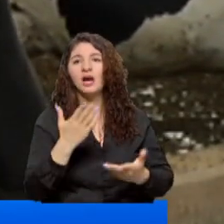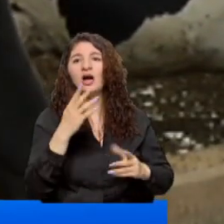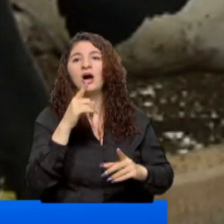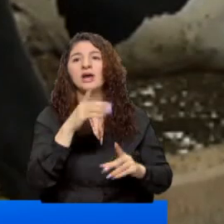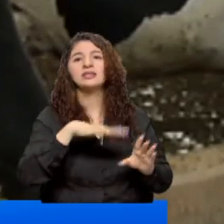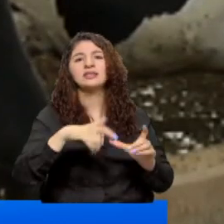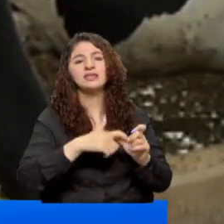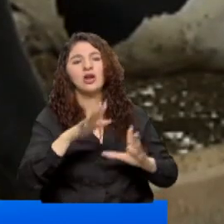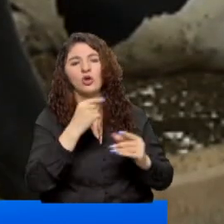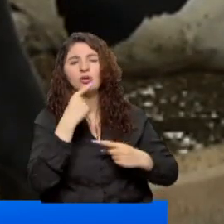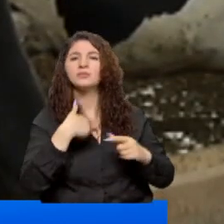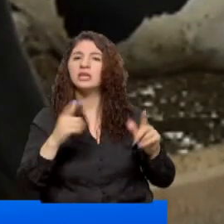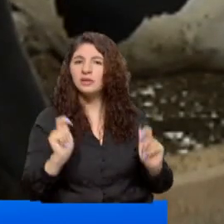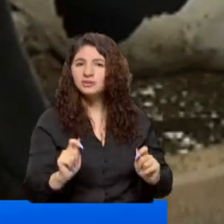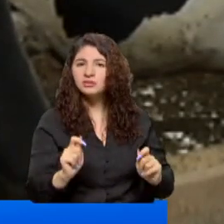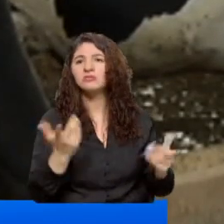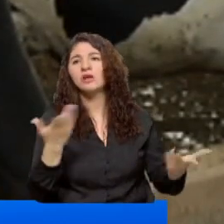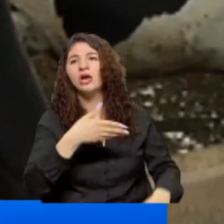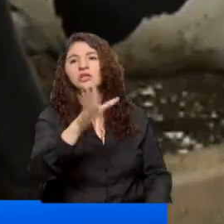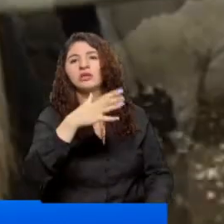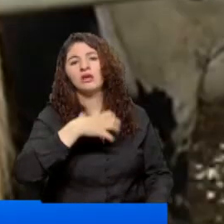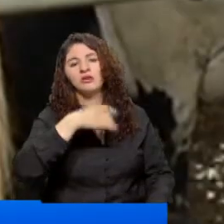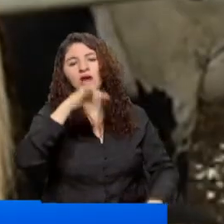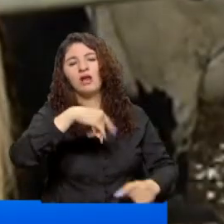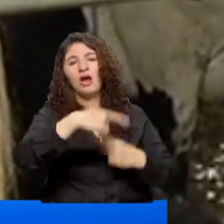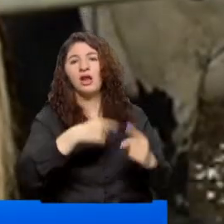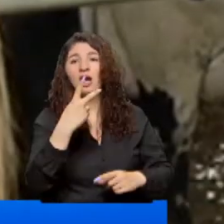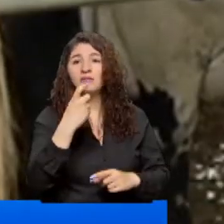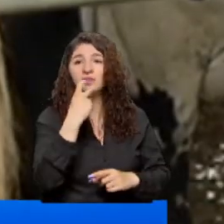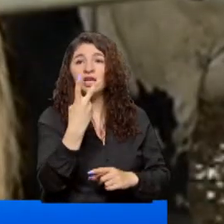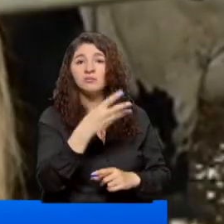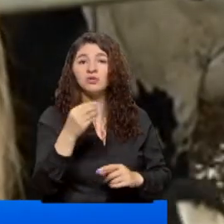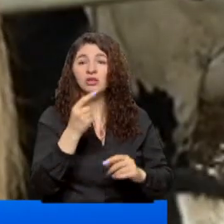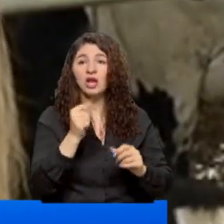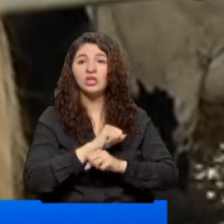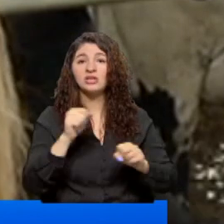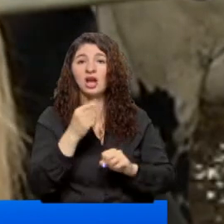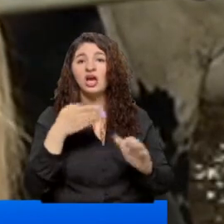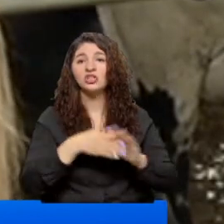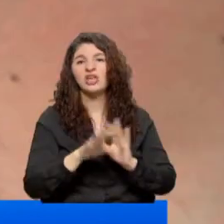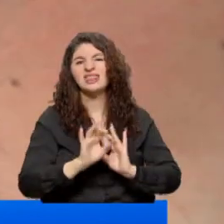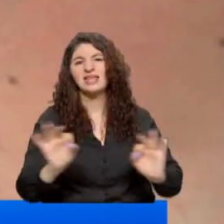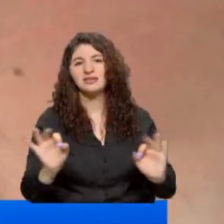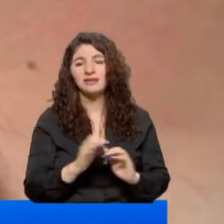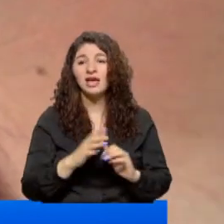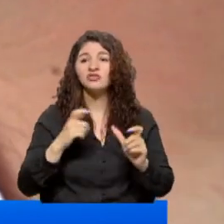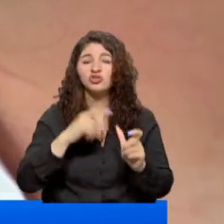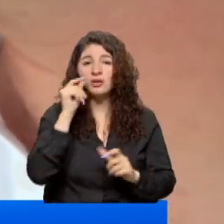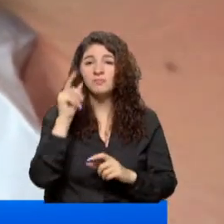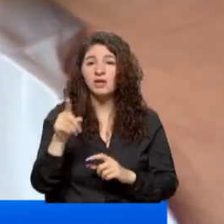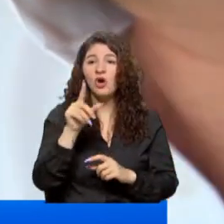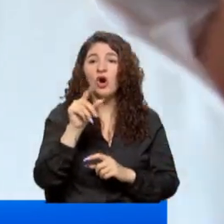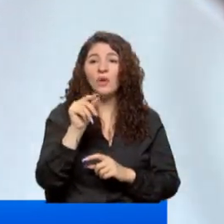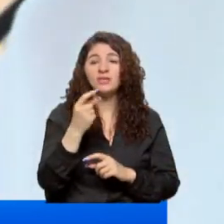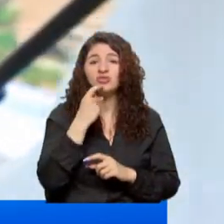Uslu genel olarak biz yaptık git hakkını ara yıllık 2 milyon liranın üzerinde bir zararımız olacak net Sencer Solakoğlu